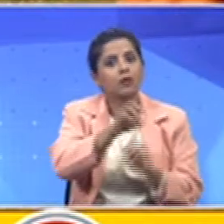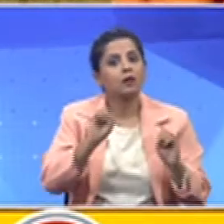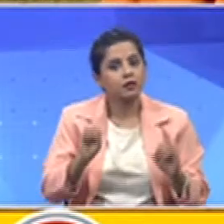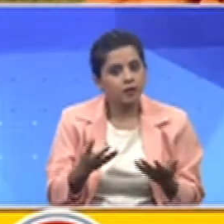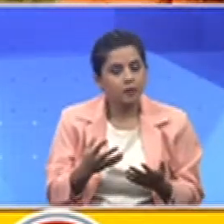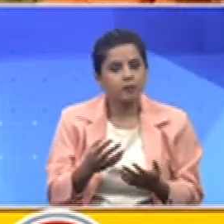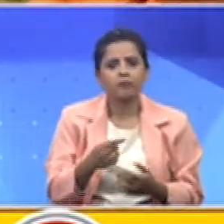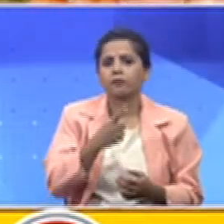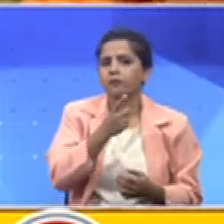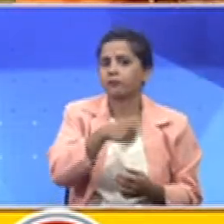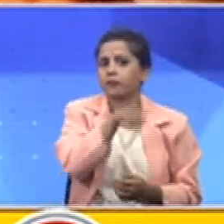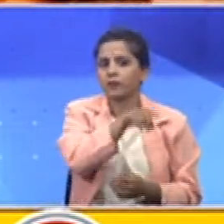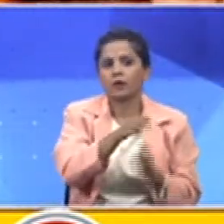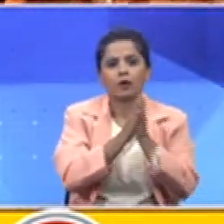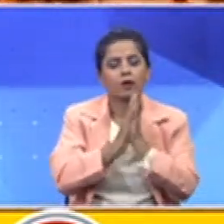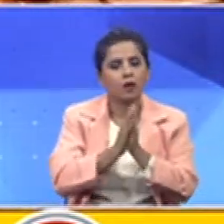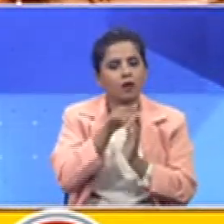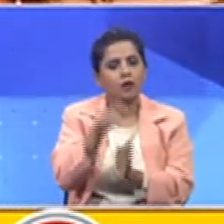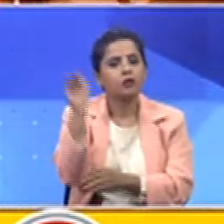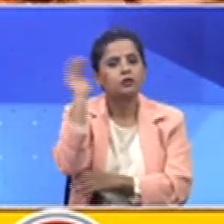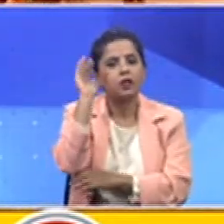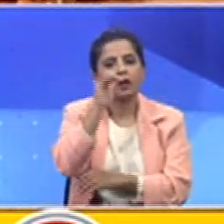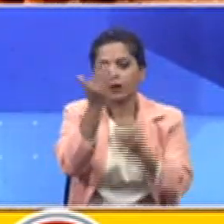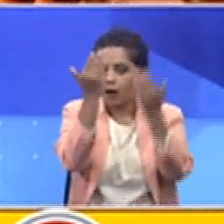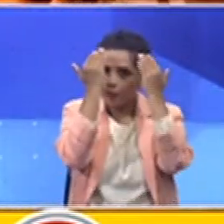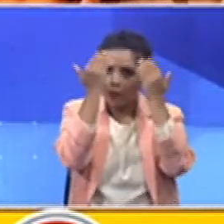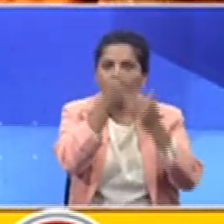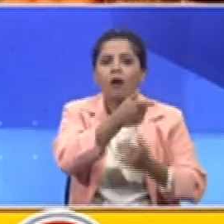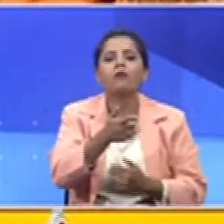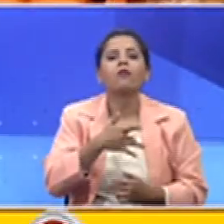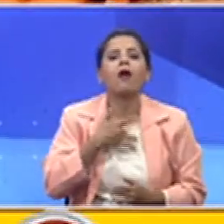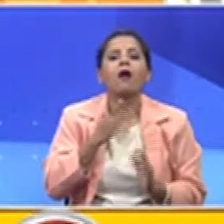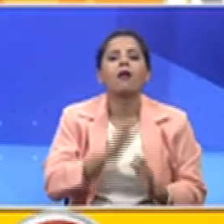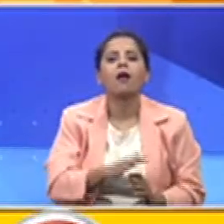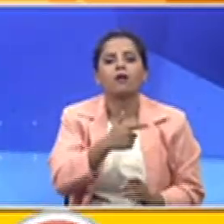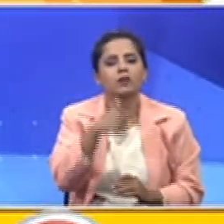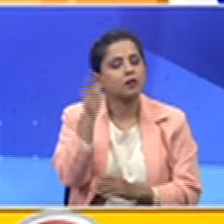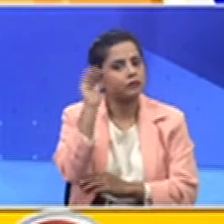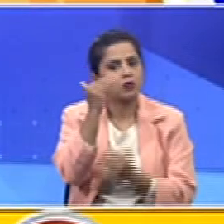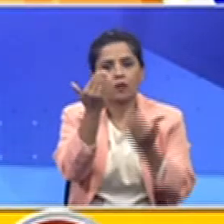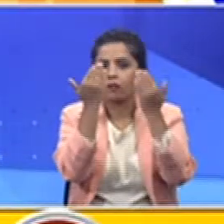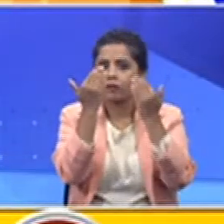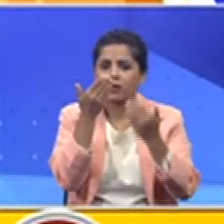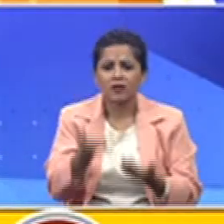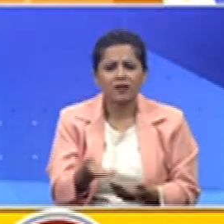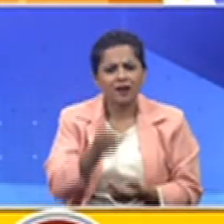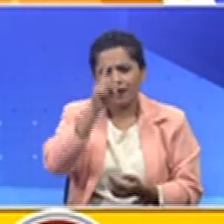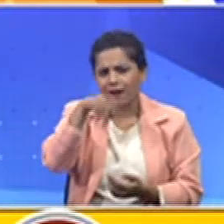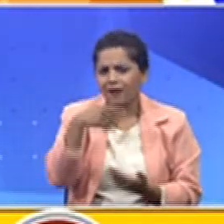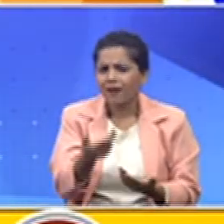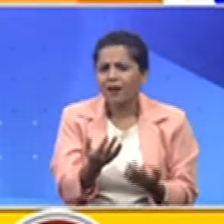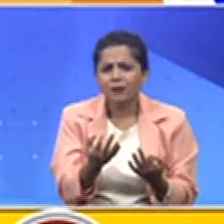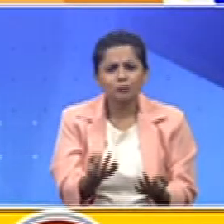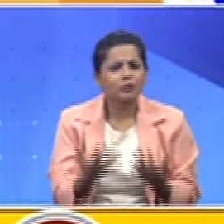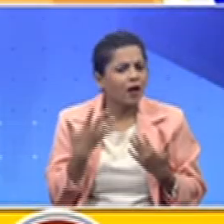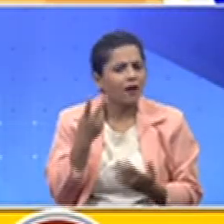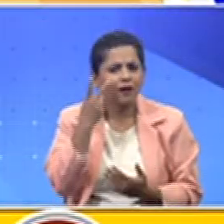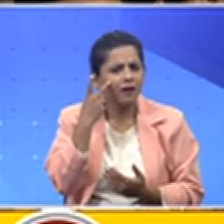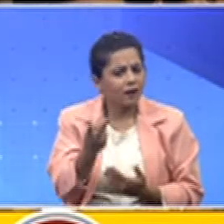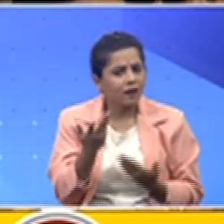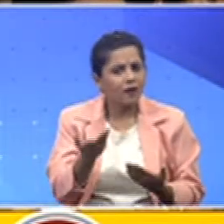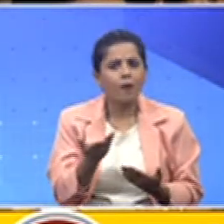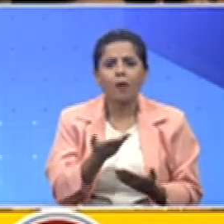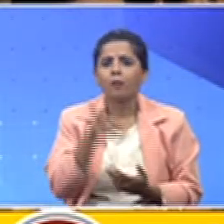इसे भगवान भोलेनाथ का आशीर्वाद मानते हैं। यही भारत की खासियत है कि